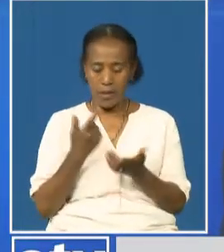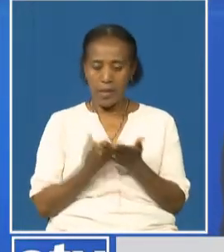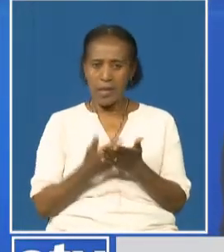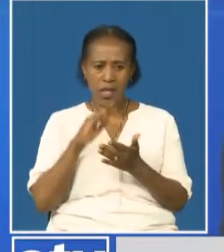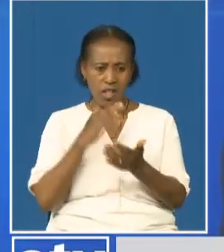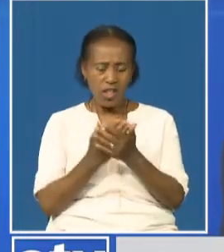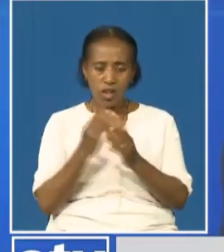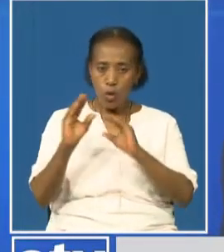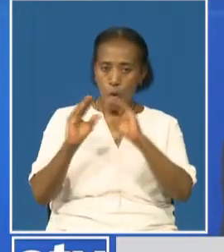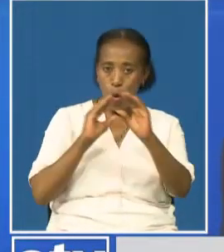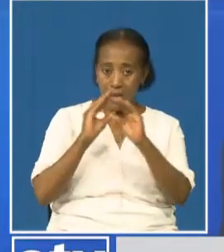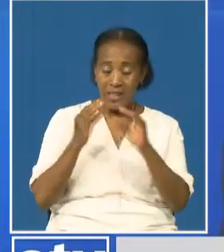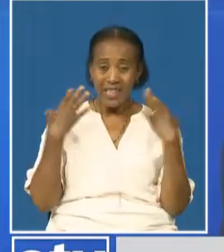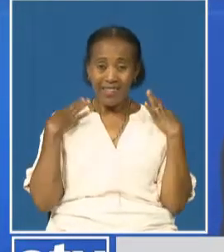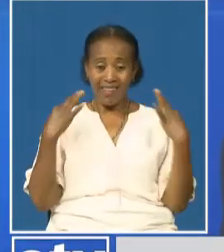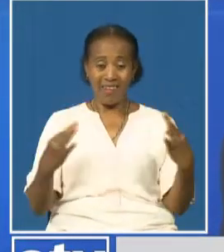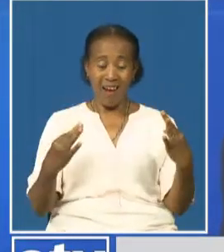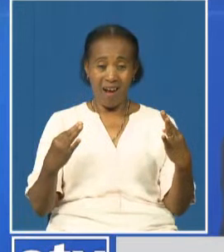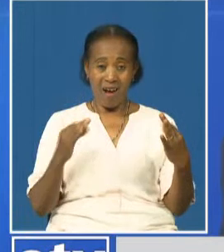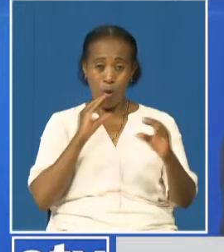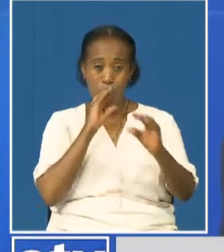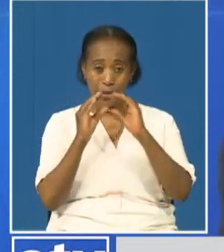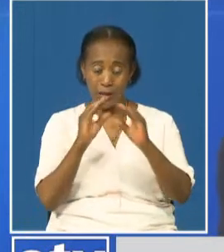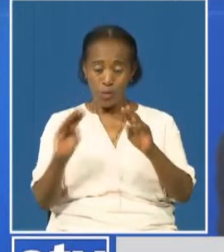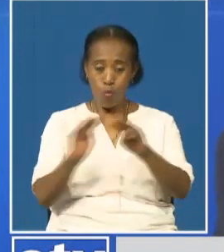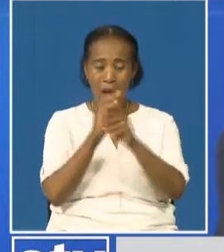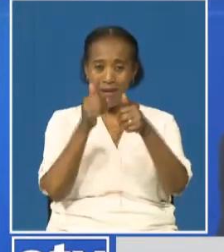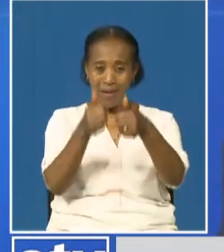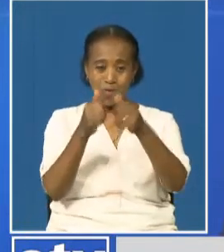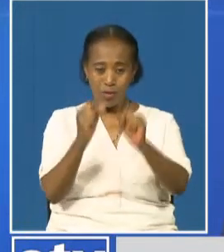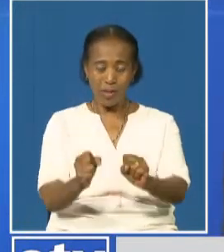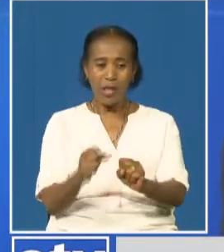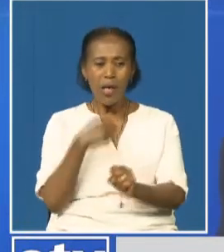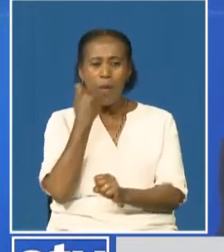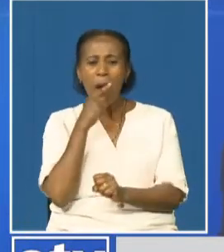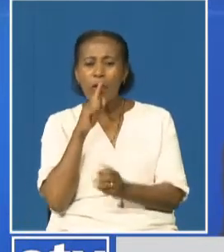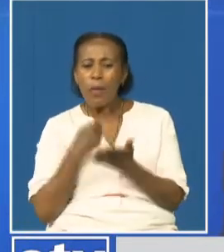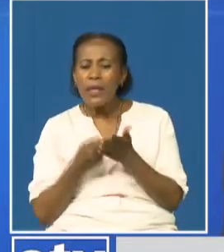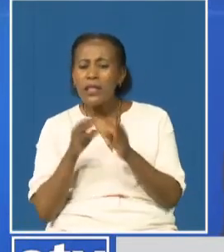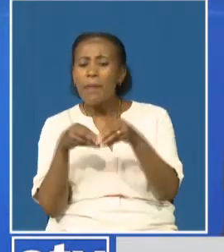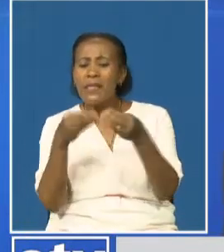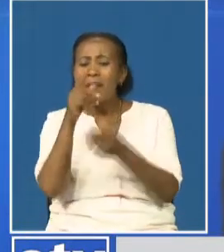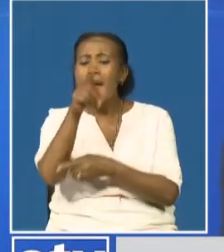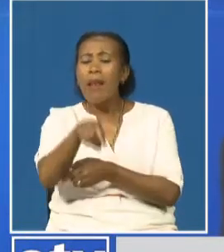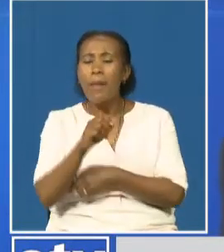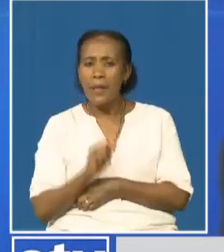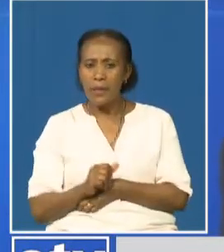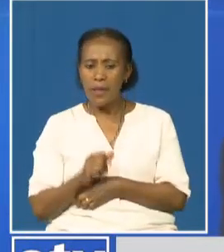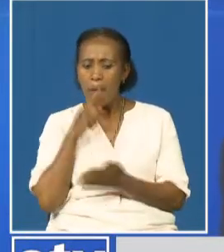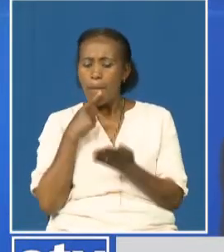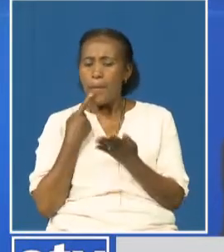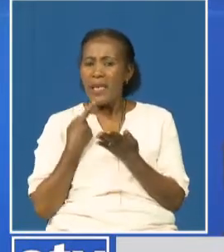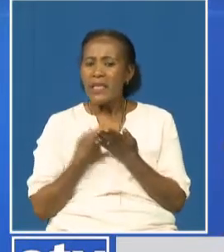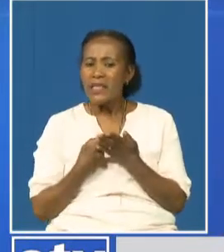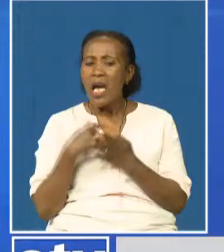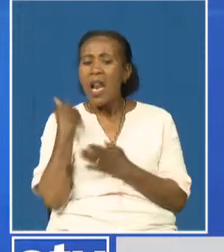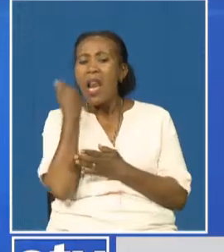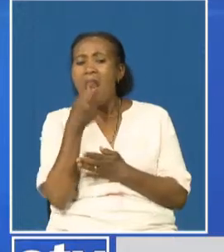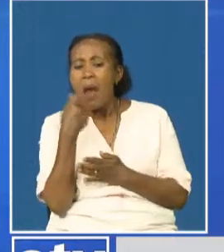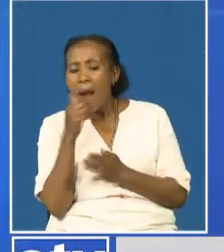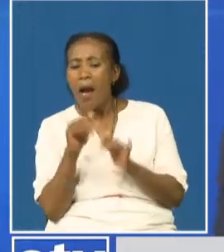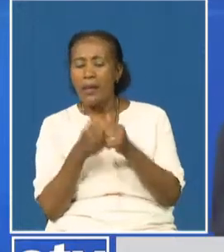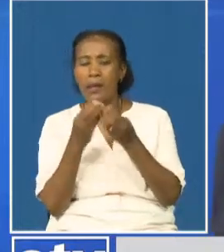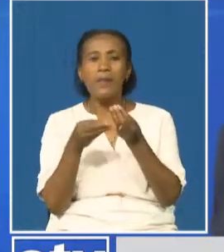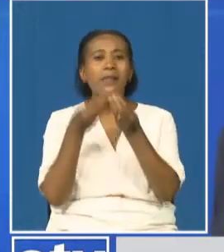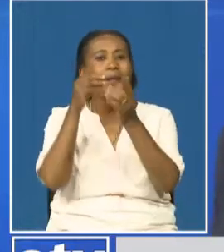የሄልዝ ኮሙኒኬሽን ራሱን የቻለ ሙያ ነው ማን ነው መረጃ መስጠት ያለበት መረጃውስ ለማን